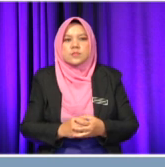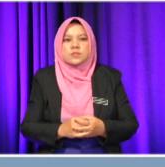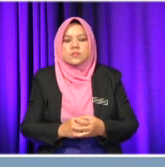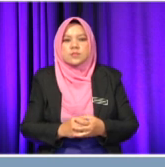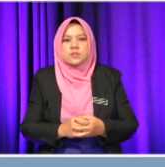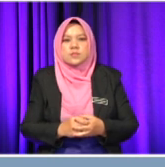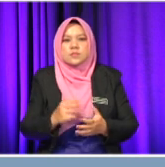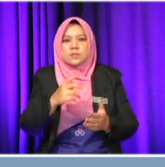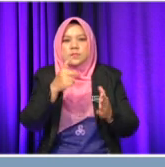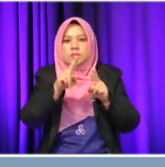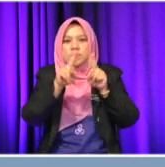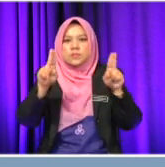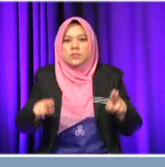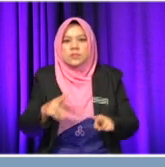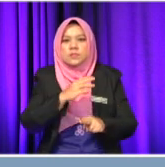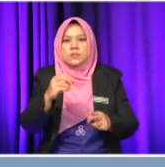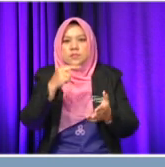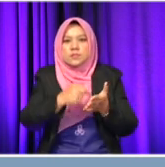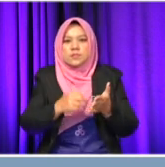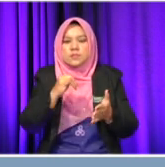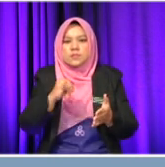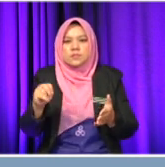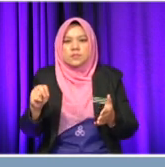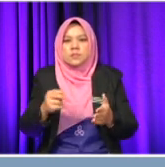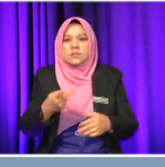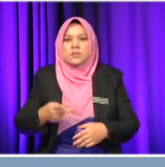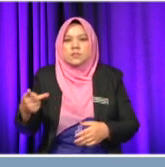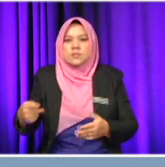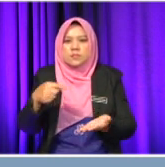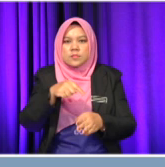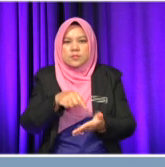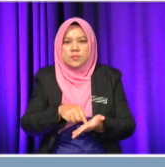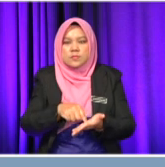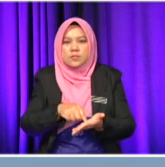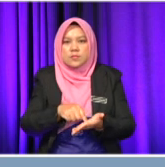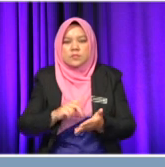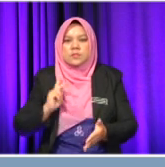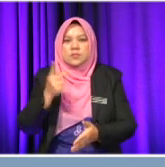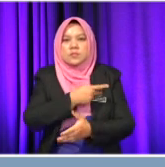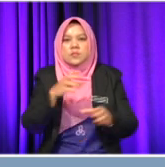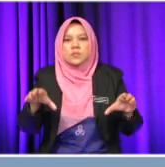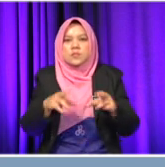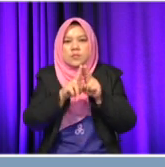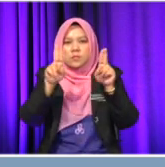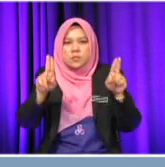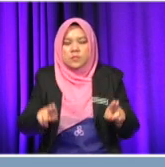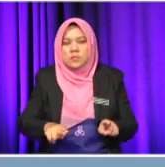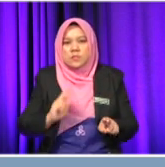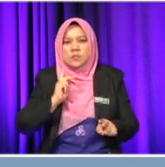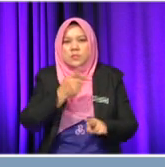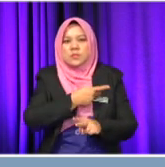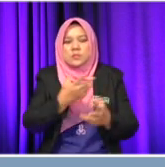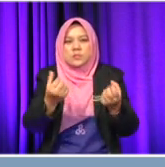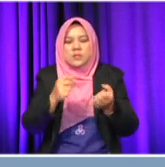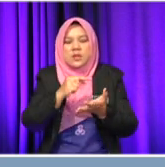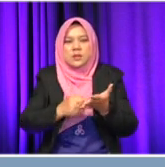pengujian dan penilaian Oke pengujian dan penilaian produk ini semasa ini ialah kita buat ujian kita nilai produk yang kita